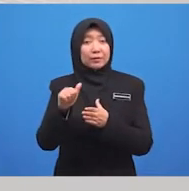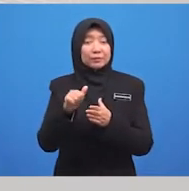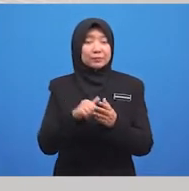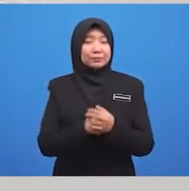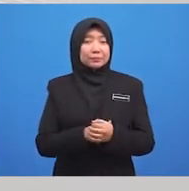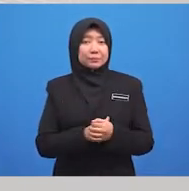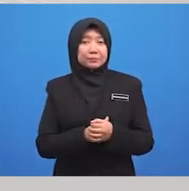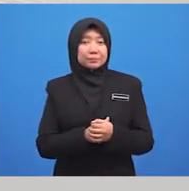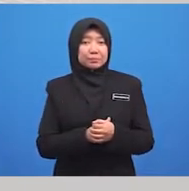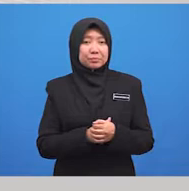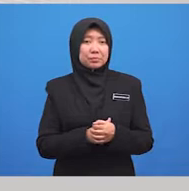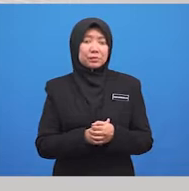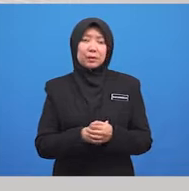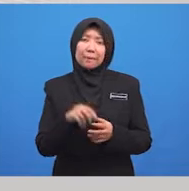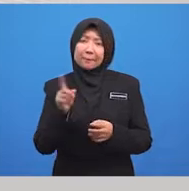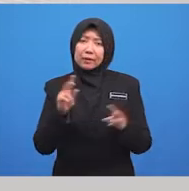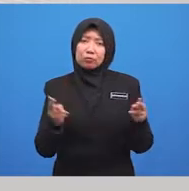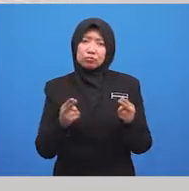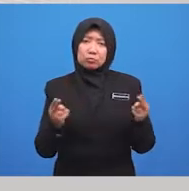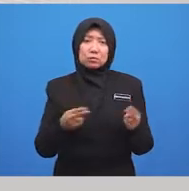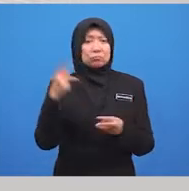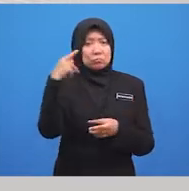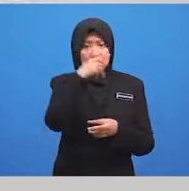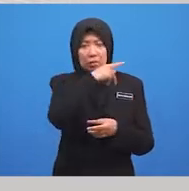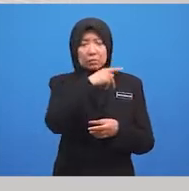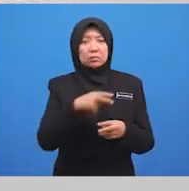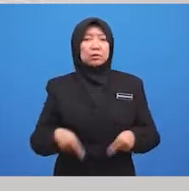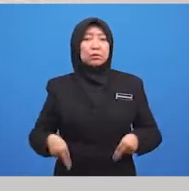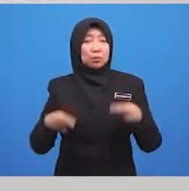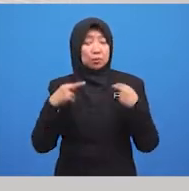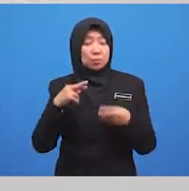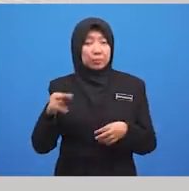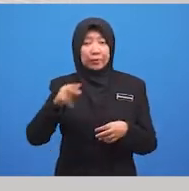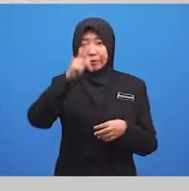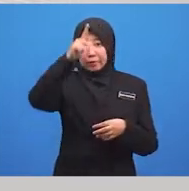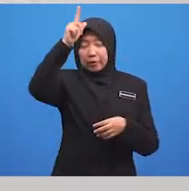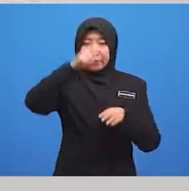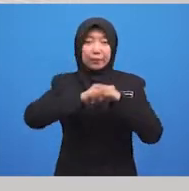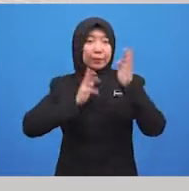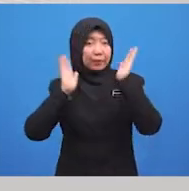berikut, manakah usaha pemeliharaan dan pemuliharaan hidupan